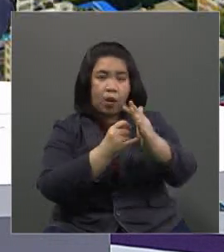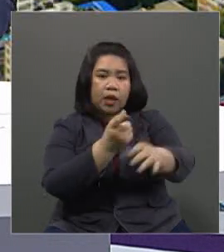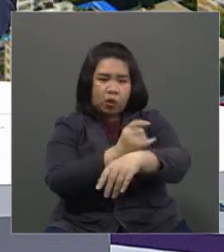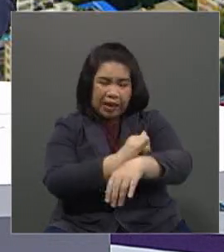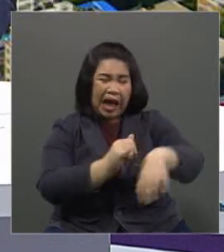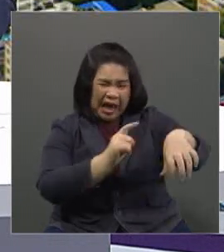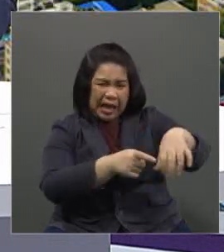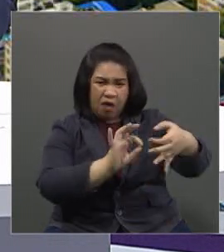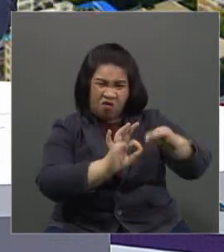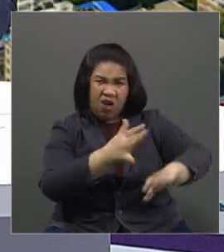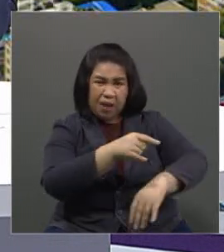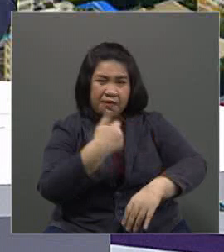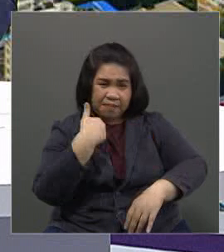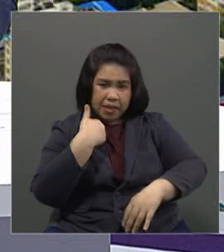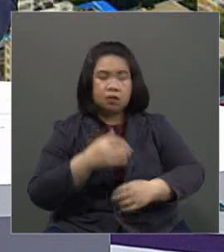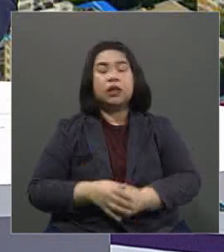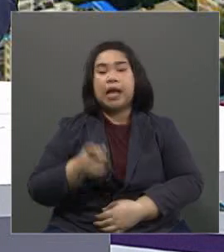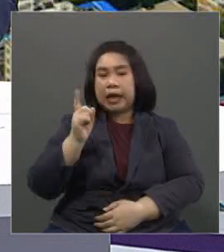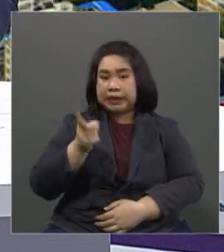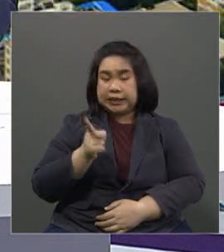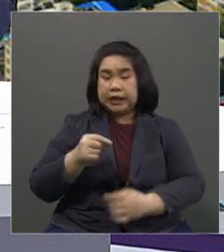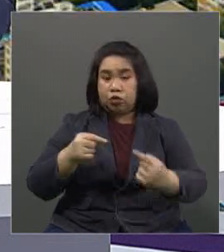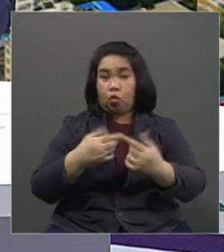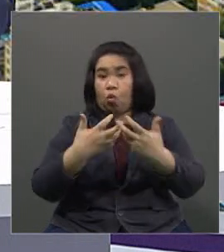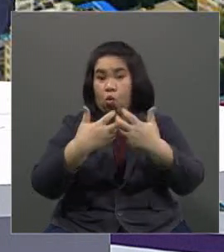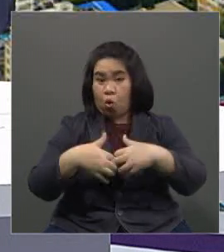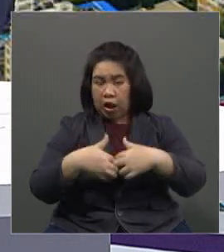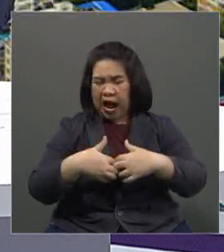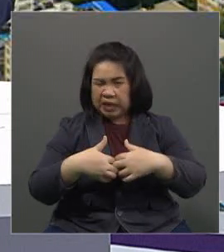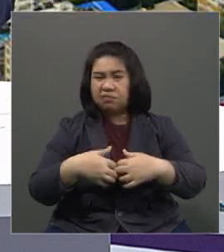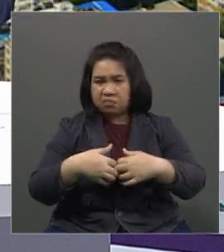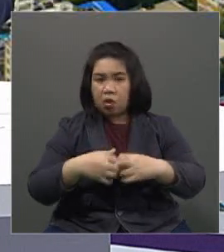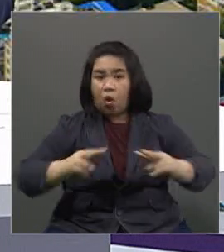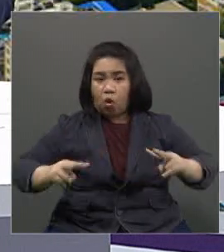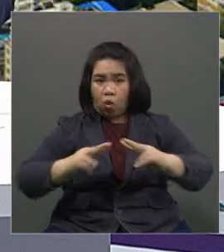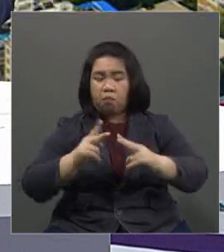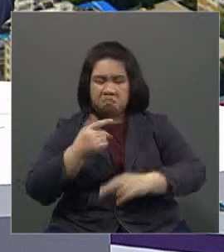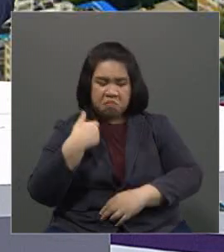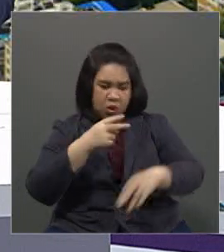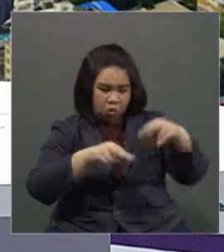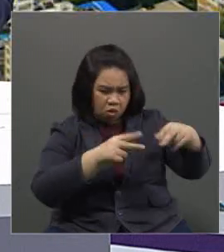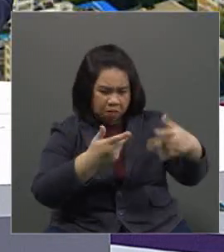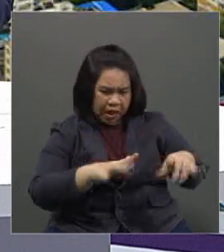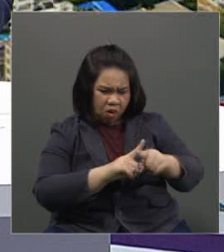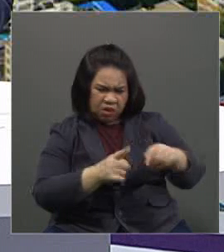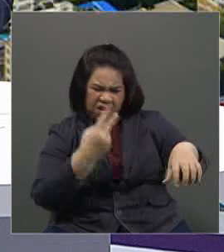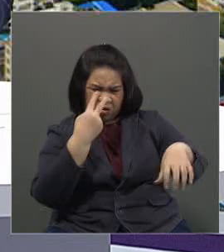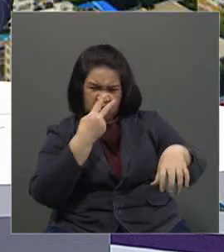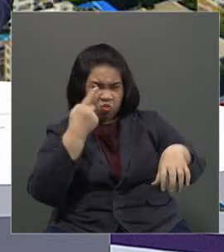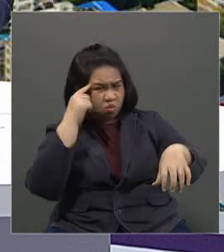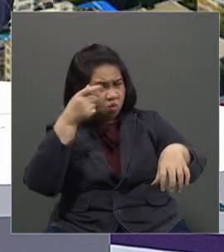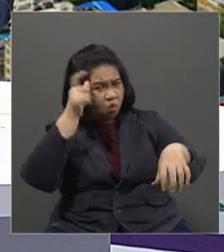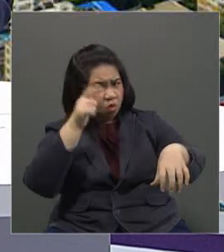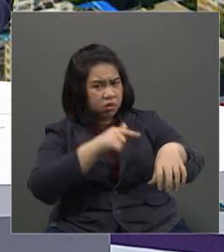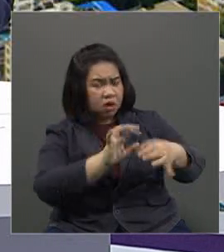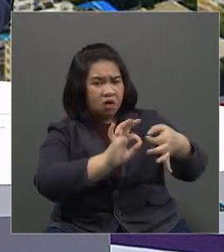โกดังแห่งนี้นะทางกรมโรงานอุตสาหกรรมเขไปตรวจยึดได้ปีนึงแล้วนะคะแต่ว่าจู่ๆก็พบว่ามีการเพลิงไหม้นั่นเองเมื่อช่วง